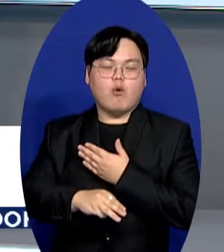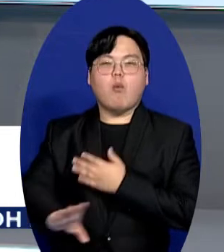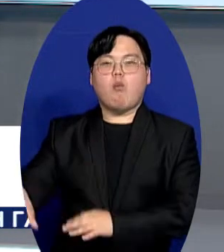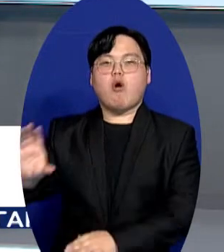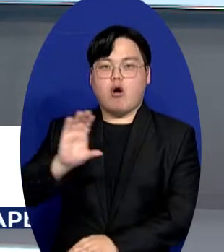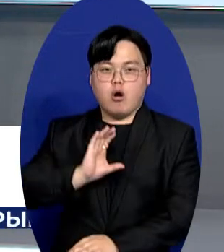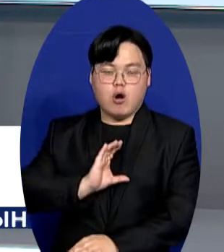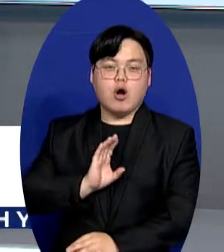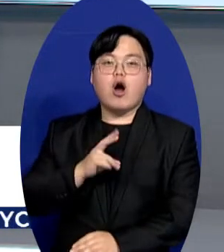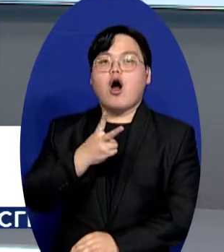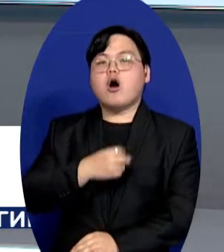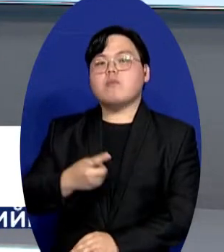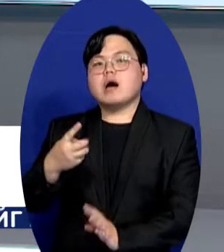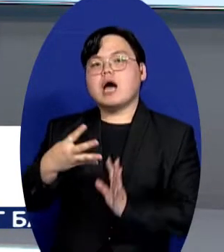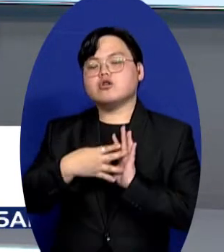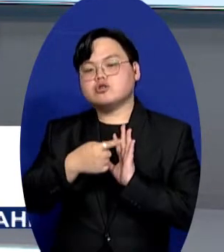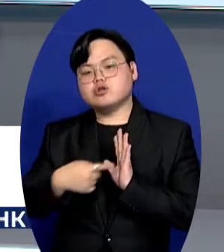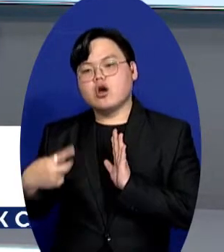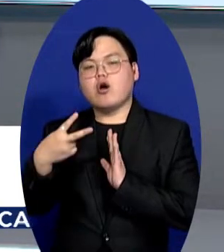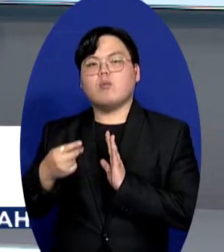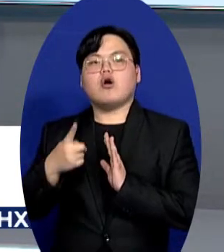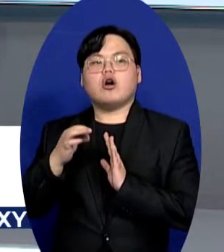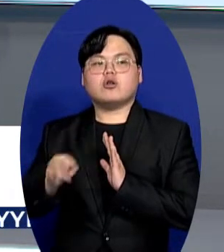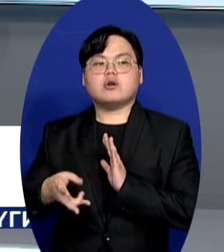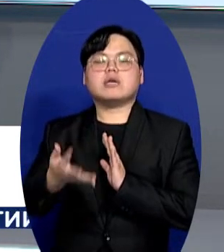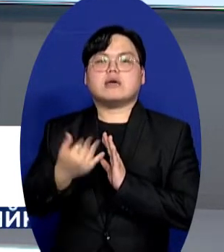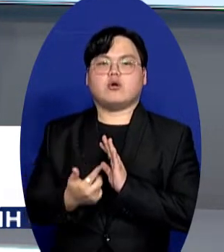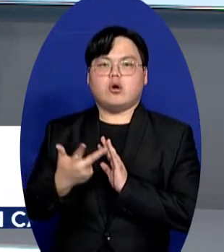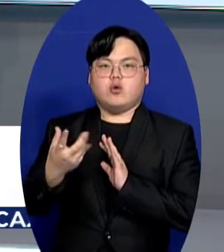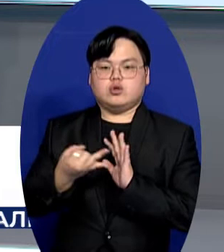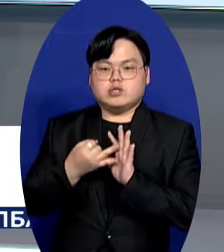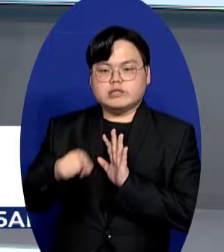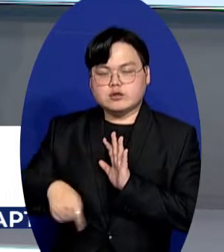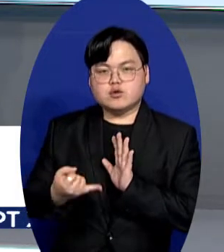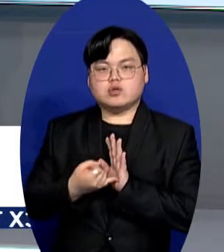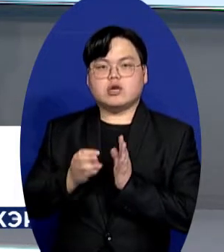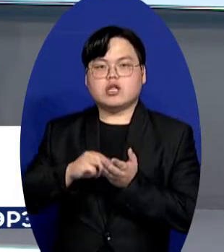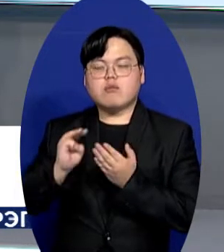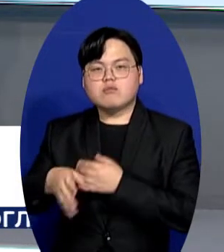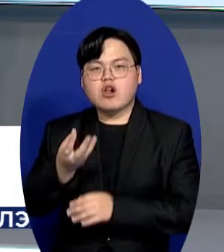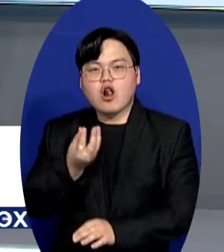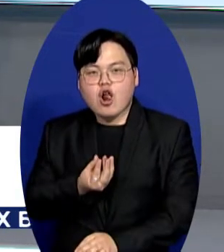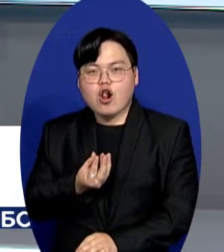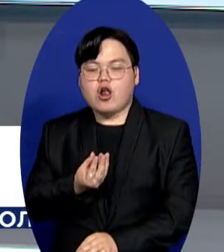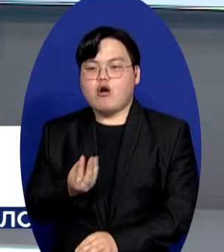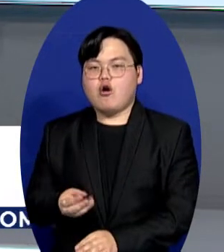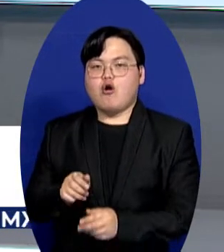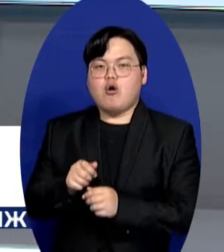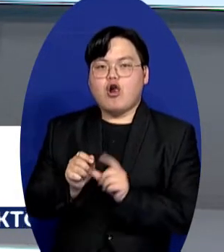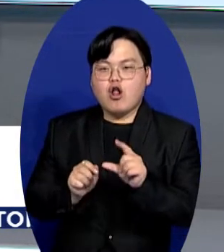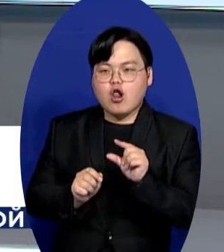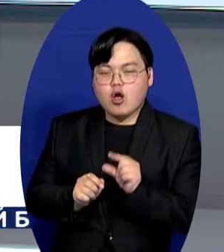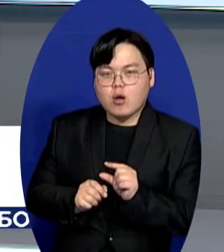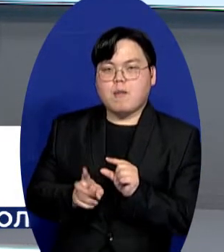үздэг. Тэгвэл 2019-с 2021 онд ердөө 37.6 тэрбум төгрөгийг л одоо байгаль